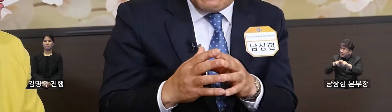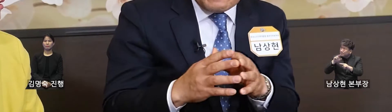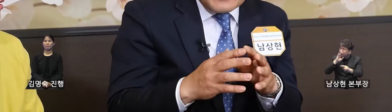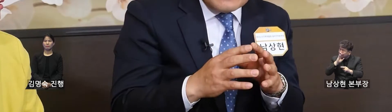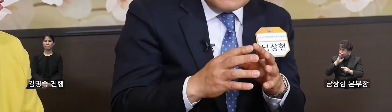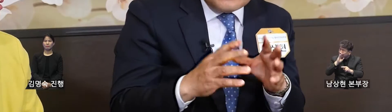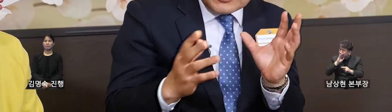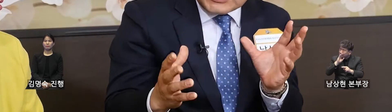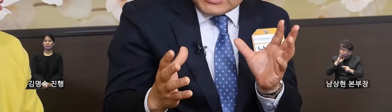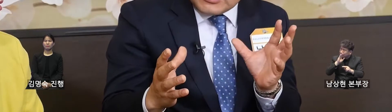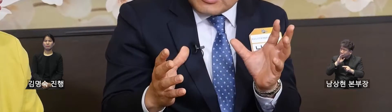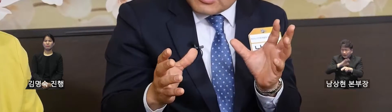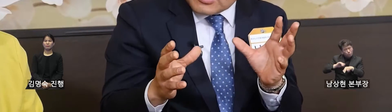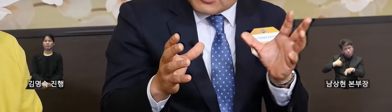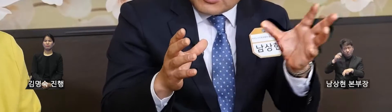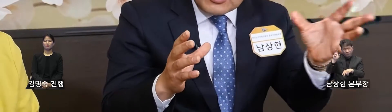게